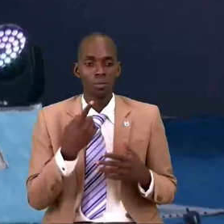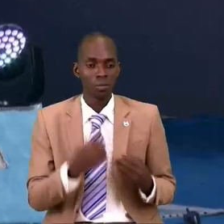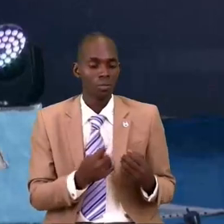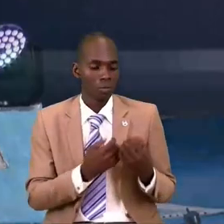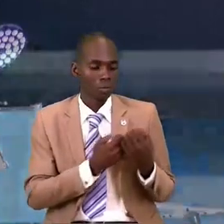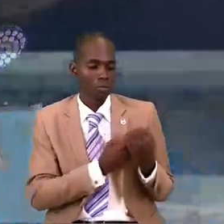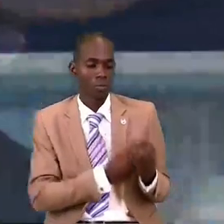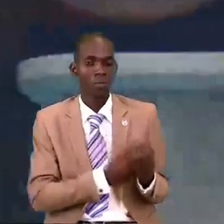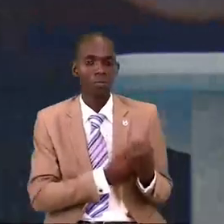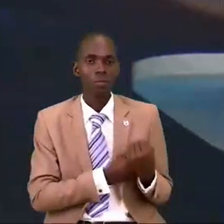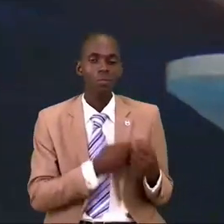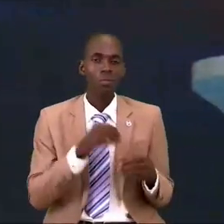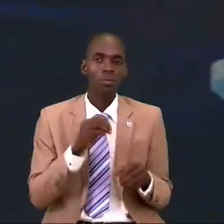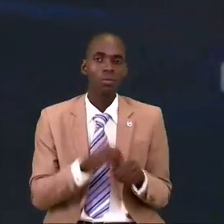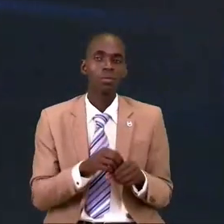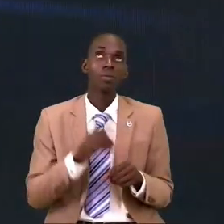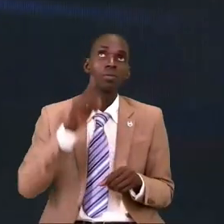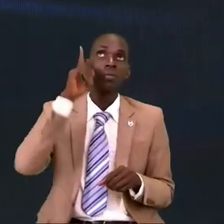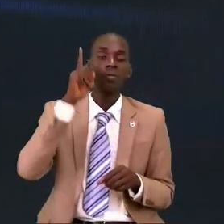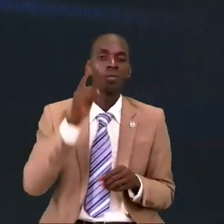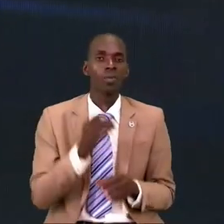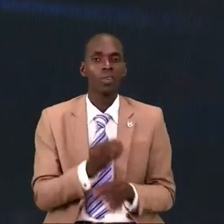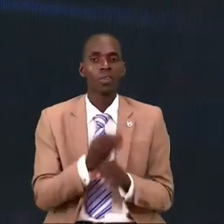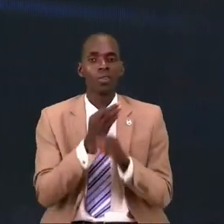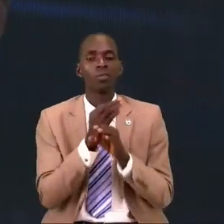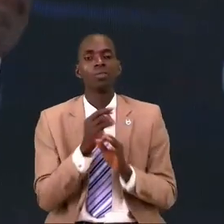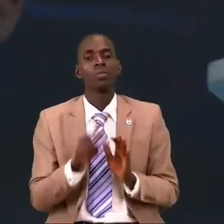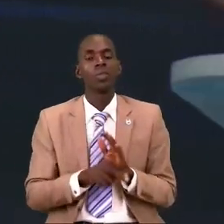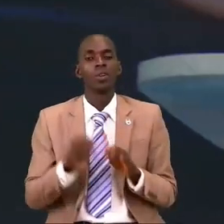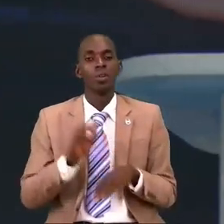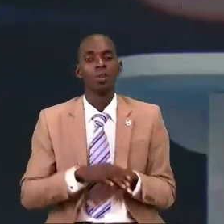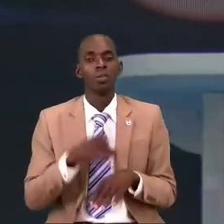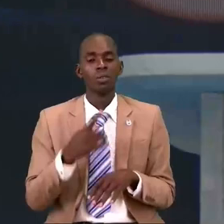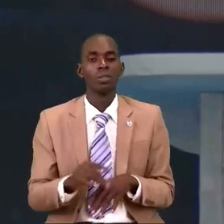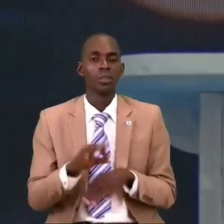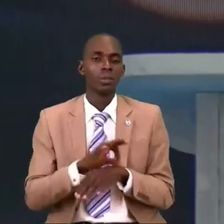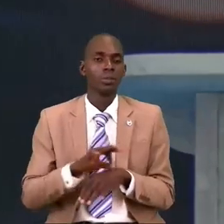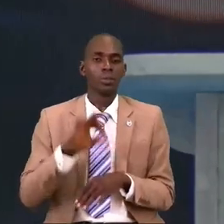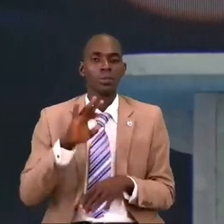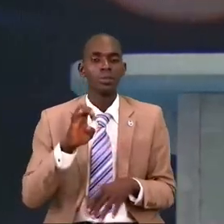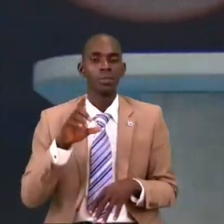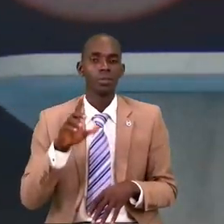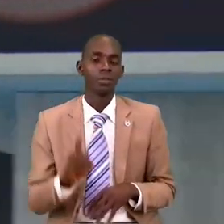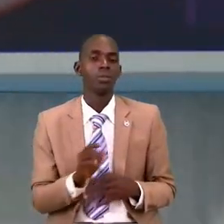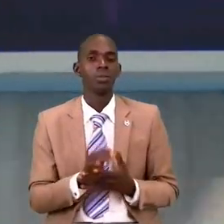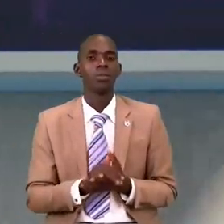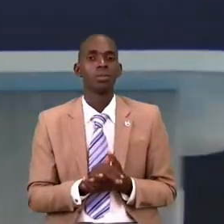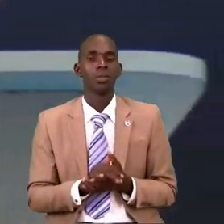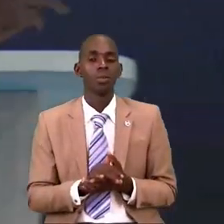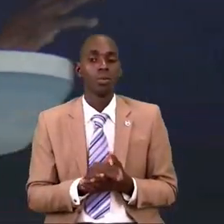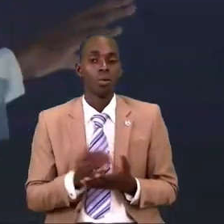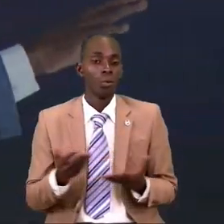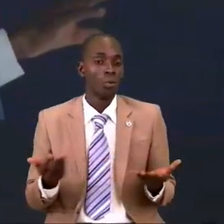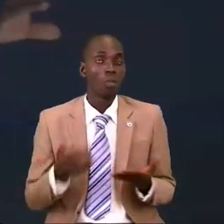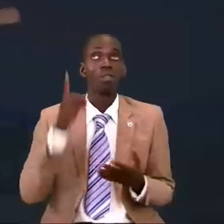Sa fidélité. Ce qu'il a dit faire, ce qu'il a planifié